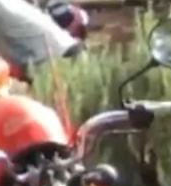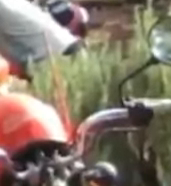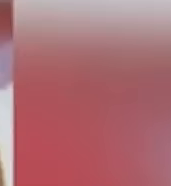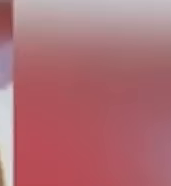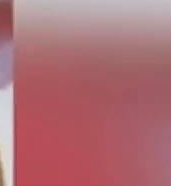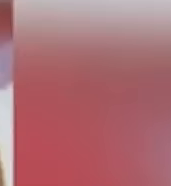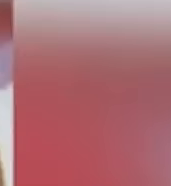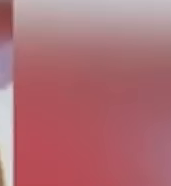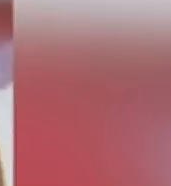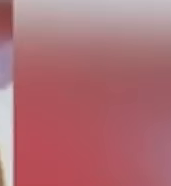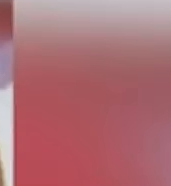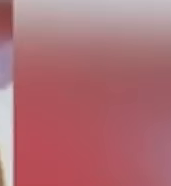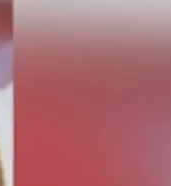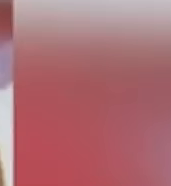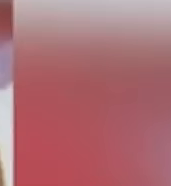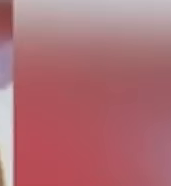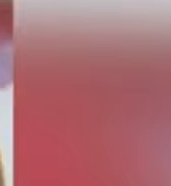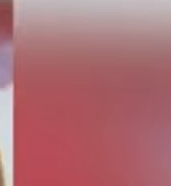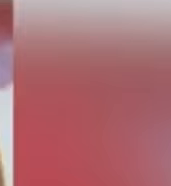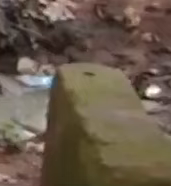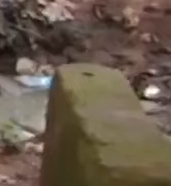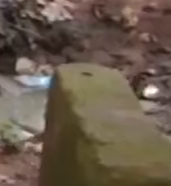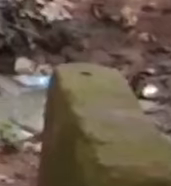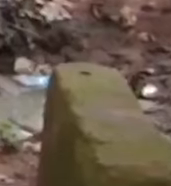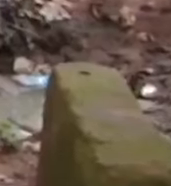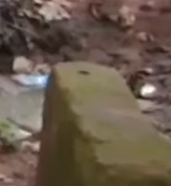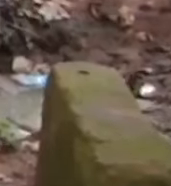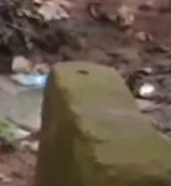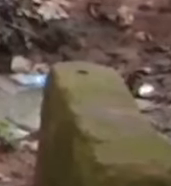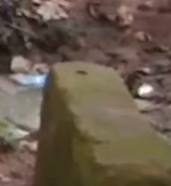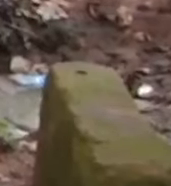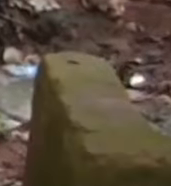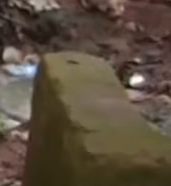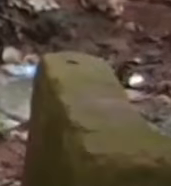Maama asattira olwa okubula awaka n'amulekera essimu.